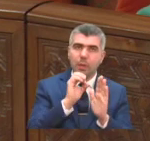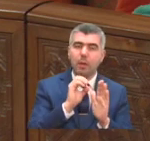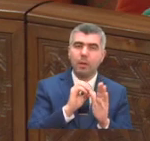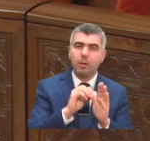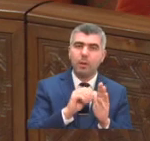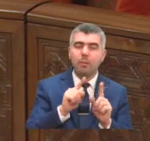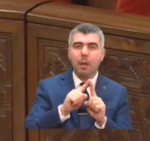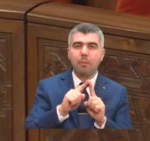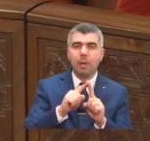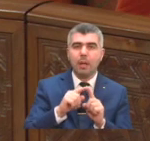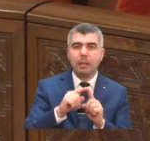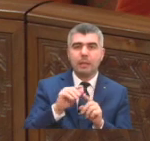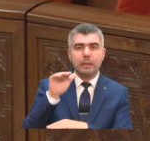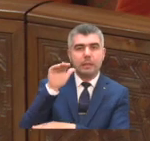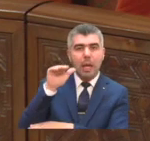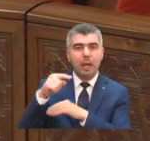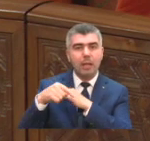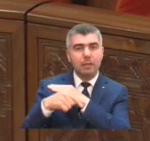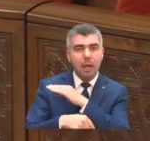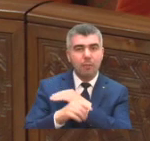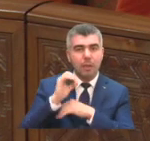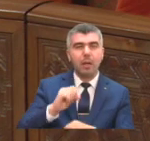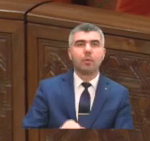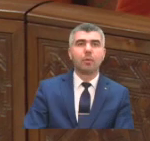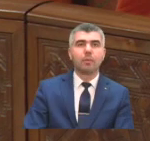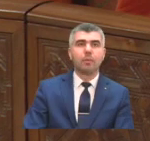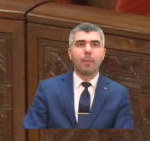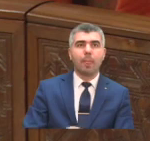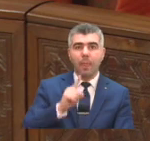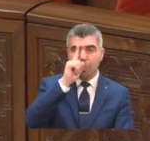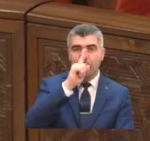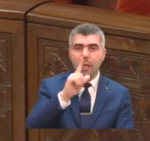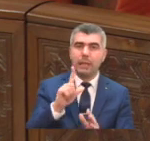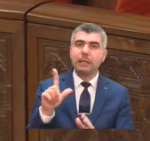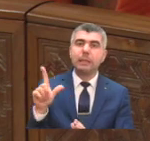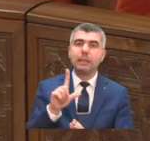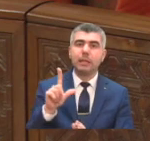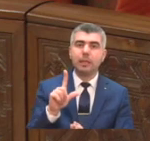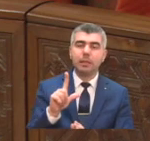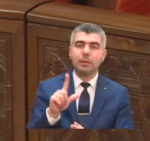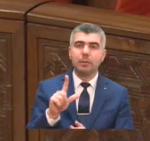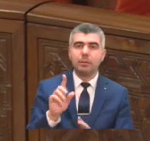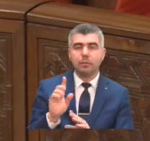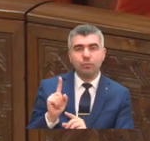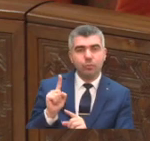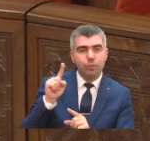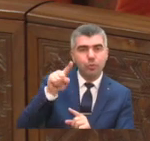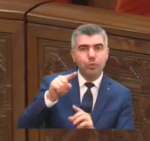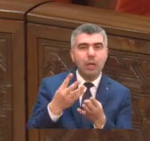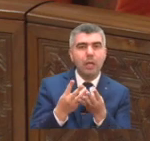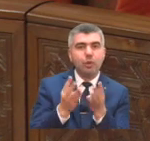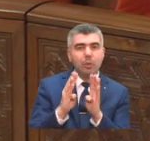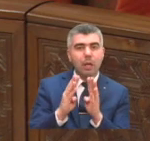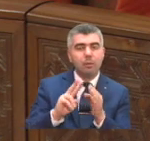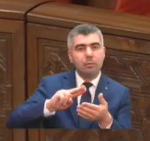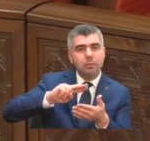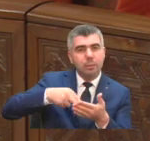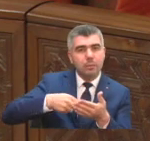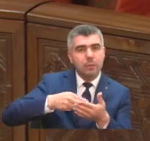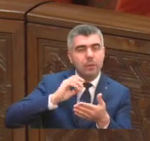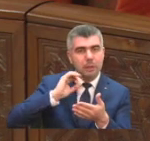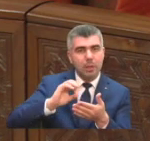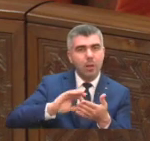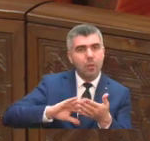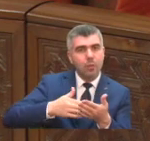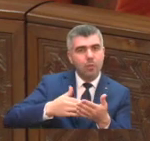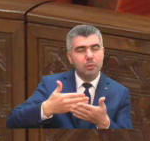طفايا. اعتبر بان ابتداء من الاثنين الجاي غادي تهبط عندك اللجنه وغادي نوقعوا باش تدير لنا تعطينا